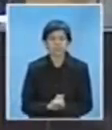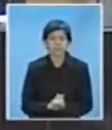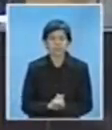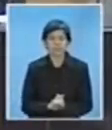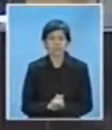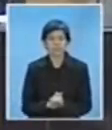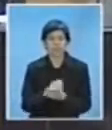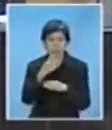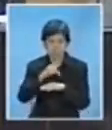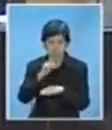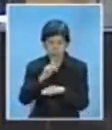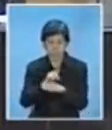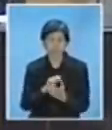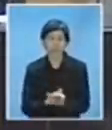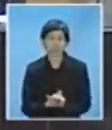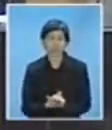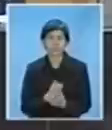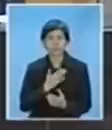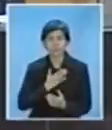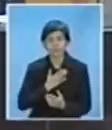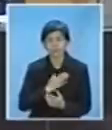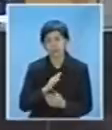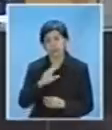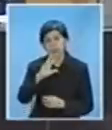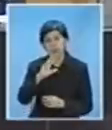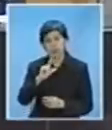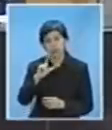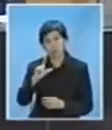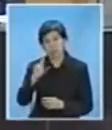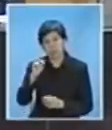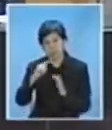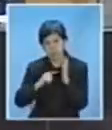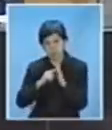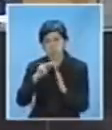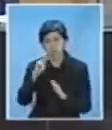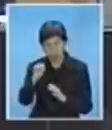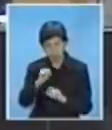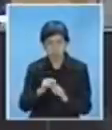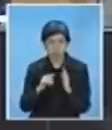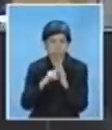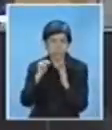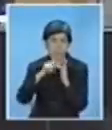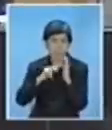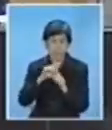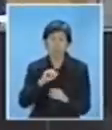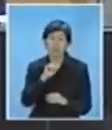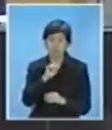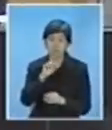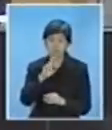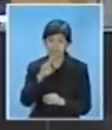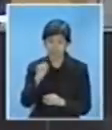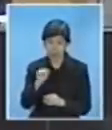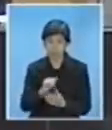ท่านประธานที่เคารพกระผมนายชนาศรีแก้วเพื่อไทยจากจังหวัดน่านในฐานะสมาชิกรัฐส